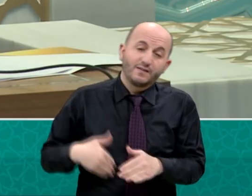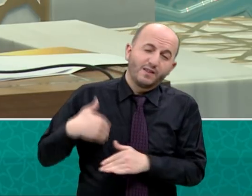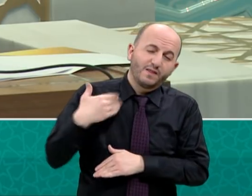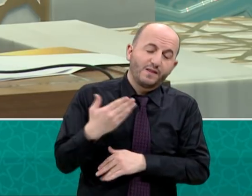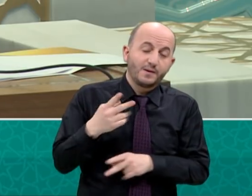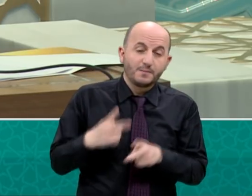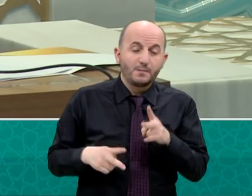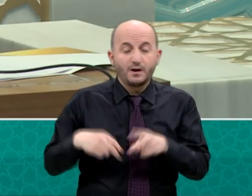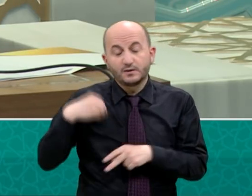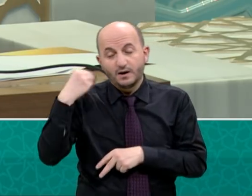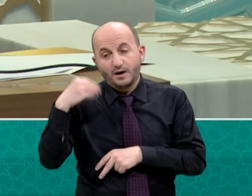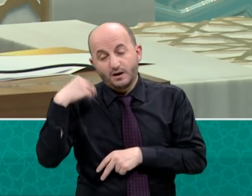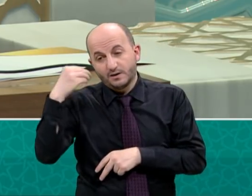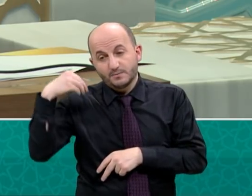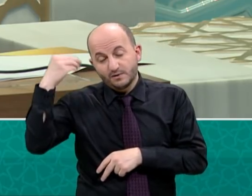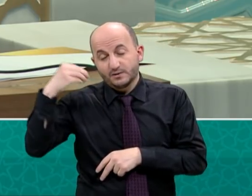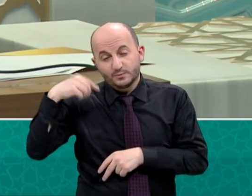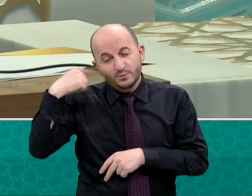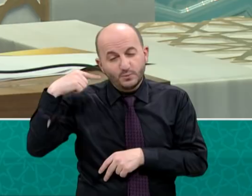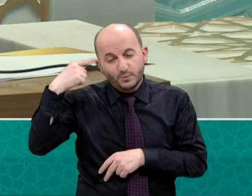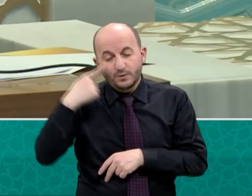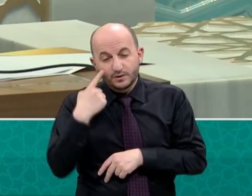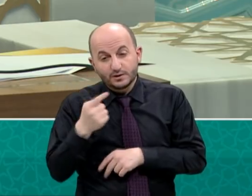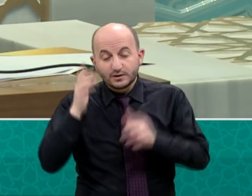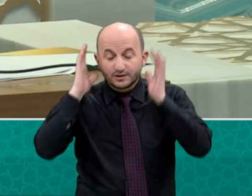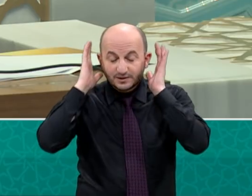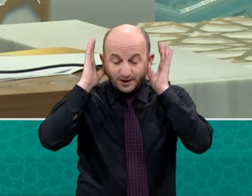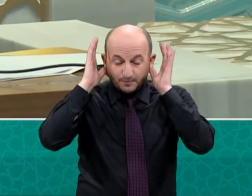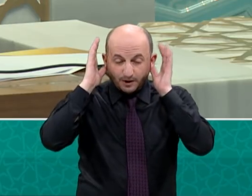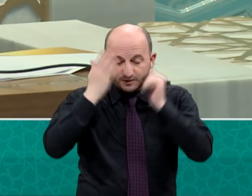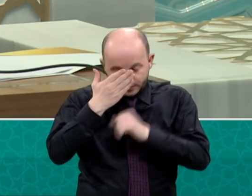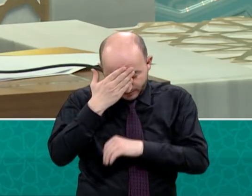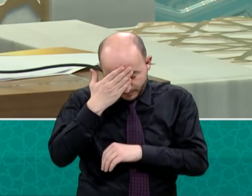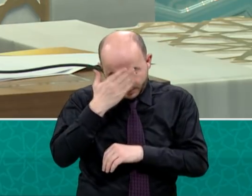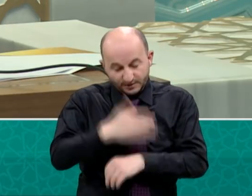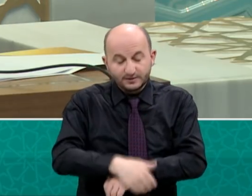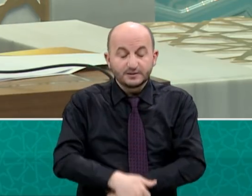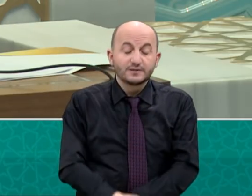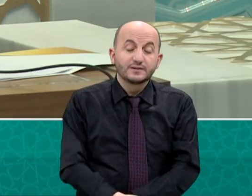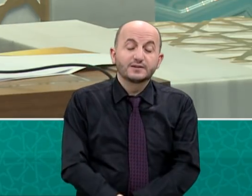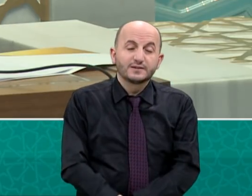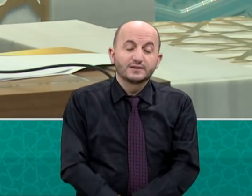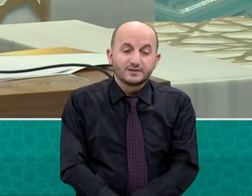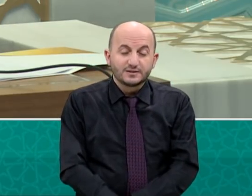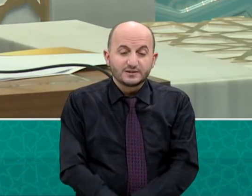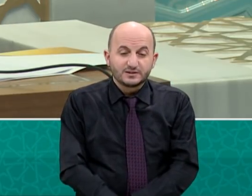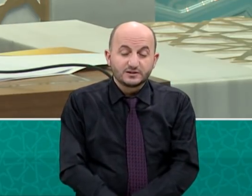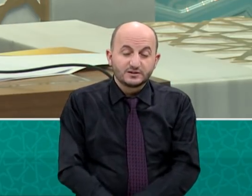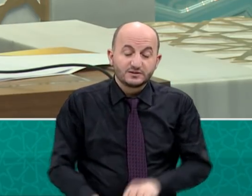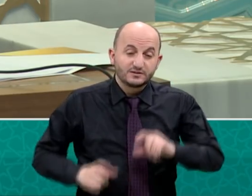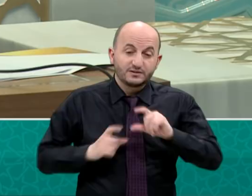bazı alimlerimizin görüşlerine göre namaz ibadetini bu sıdk